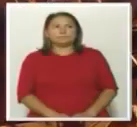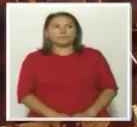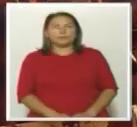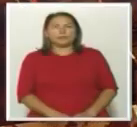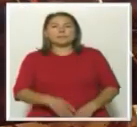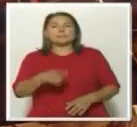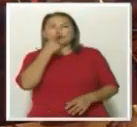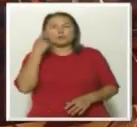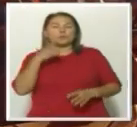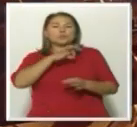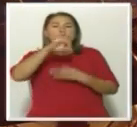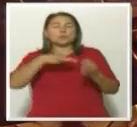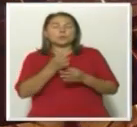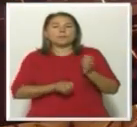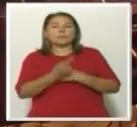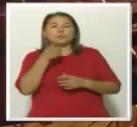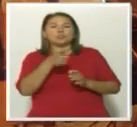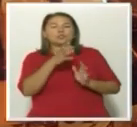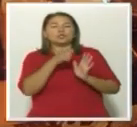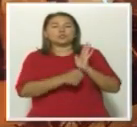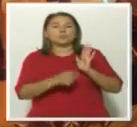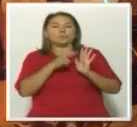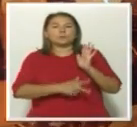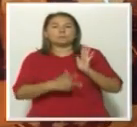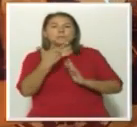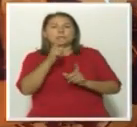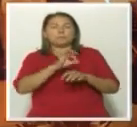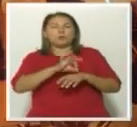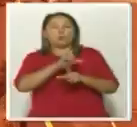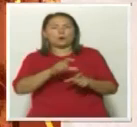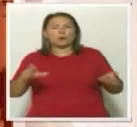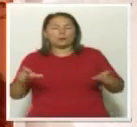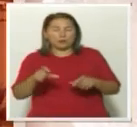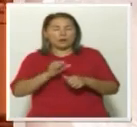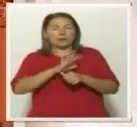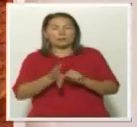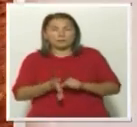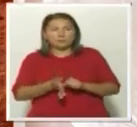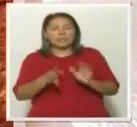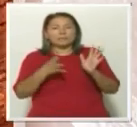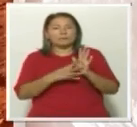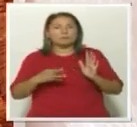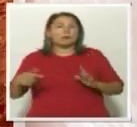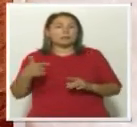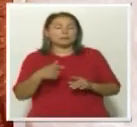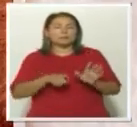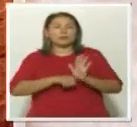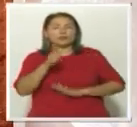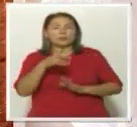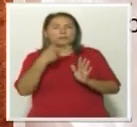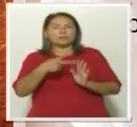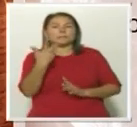за минувшие сутки в стране времена 1 1683 больных кабитт 19 том числе 9 манги столбцов с начала эпидемии